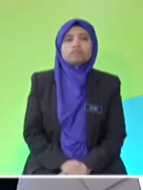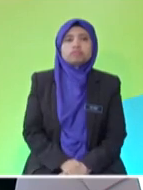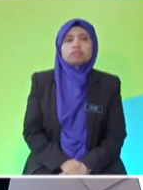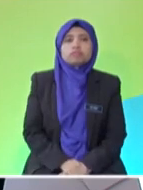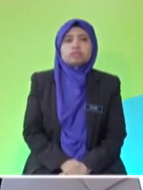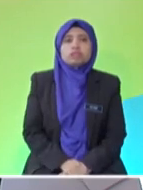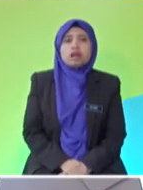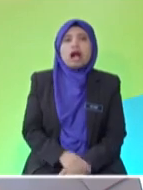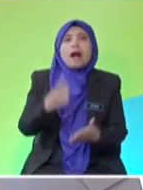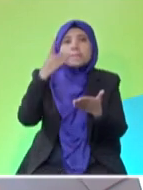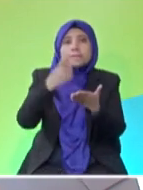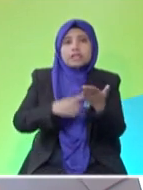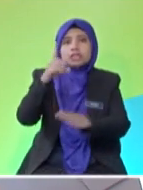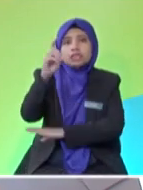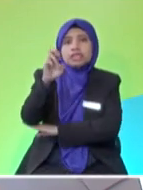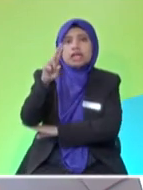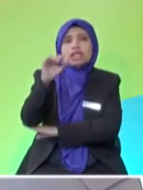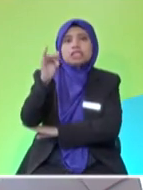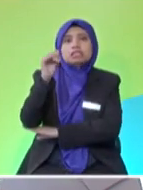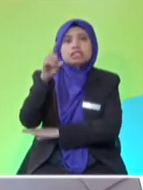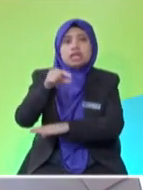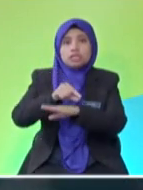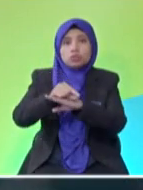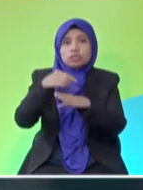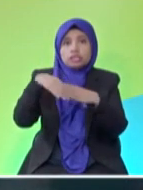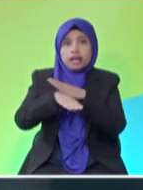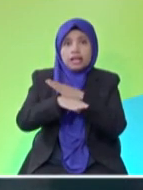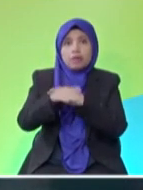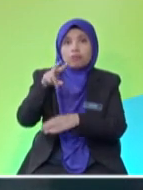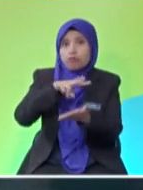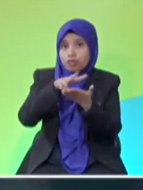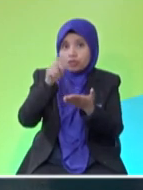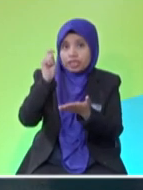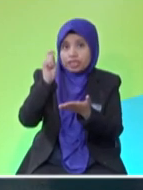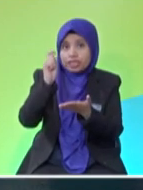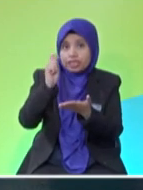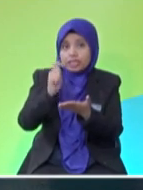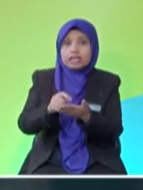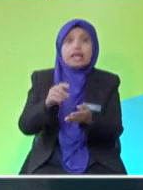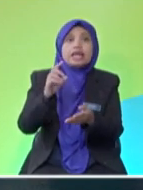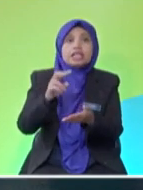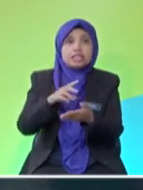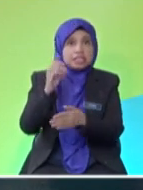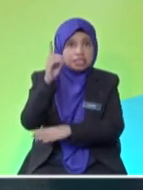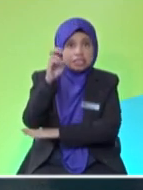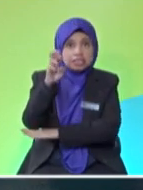yang digunakan oleh murid tersebut dalam video tadi menggunakannya dia pendengaran